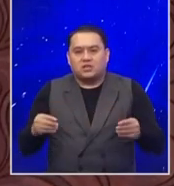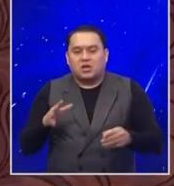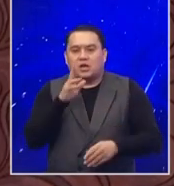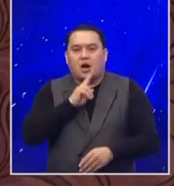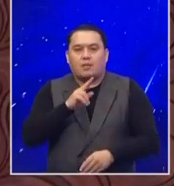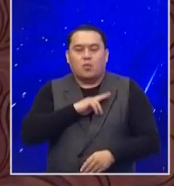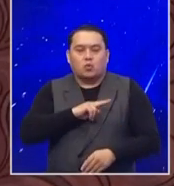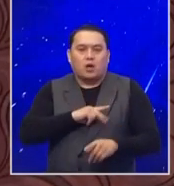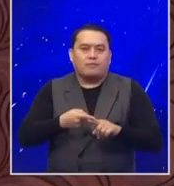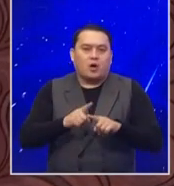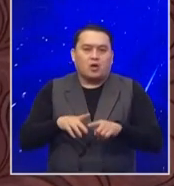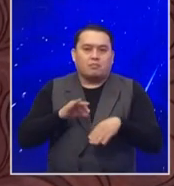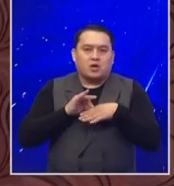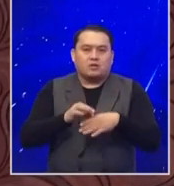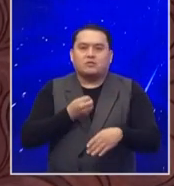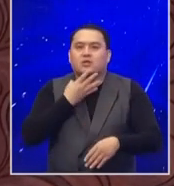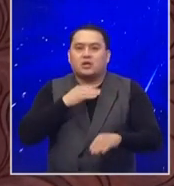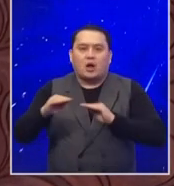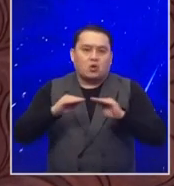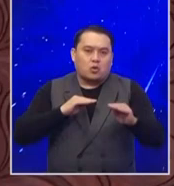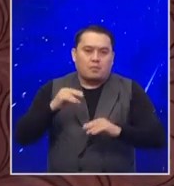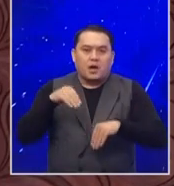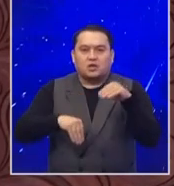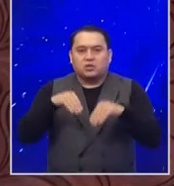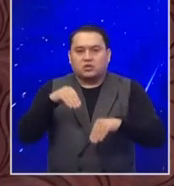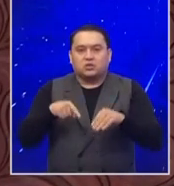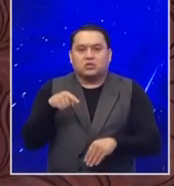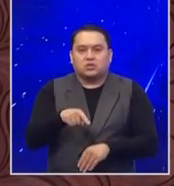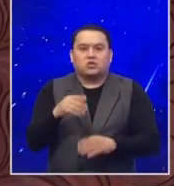в населенных пунктах проведено озеленение. Было посажено